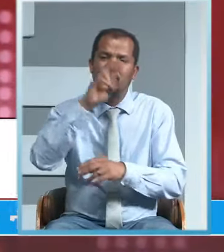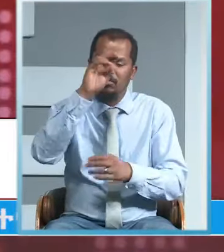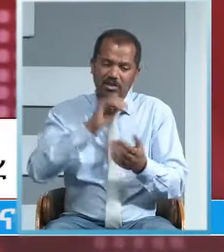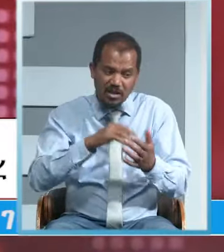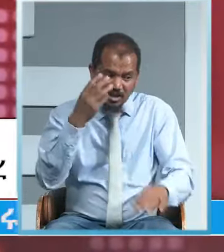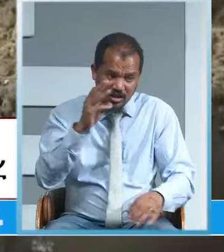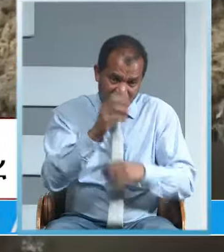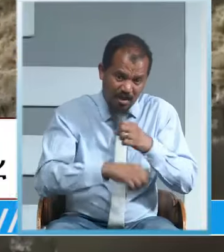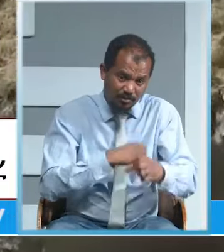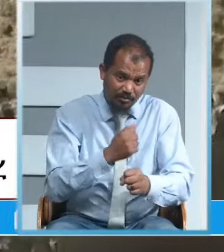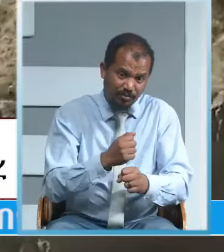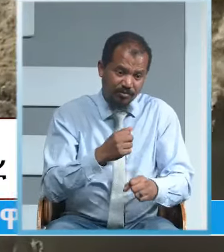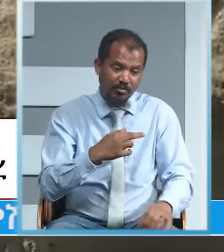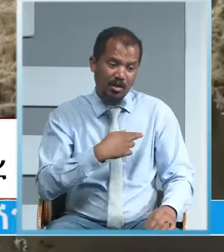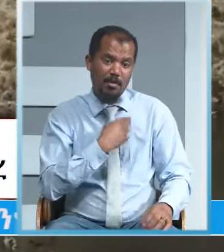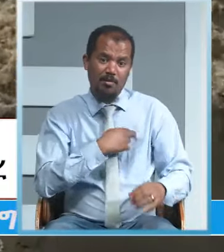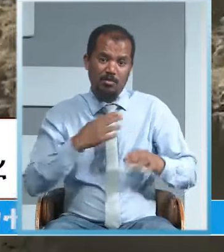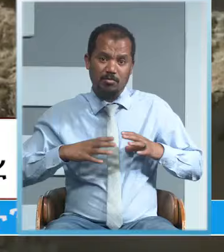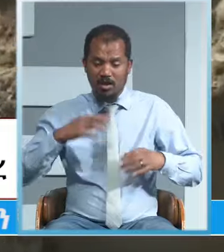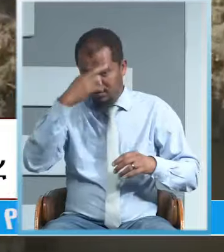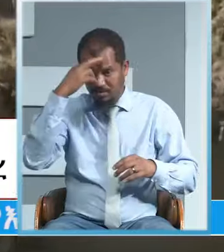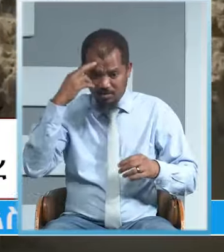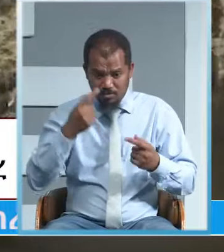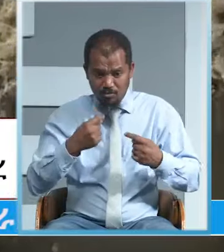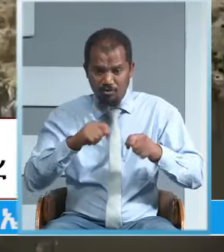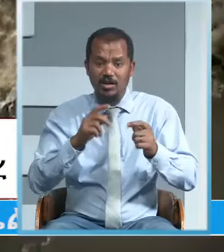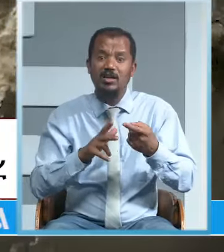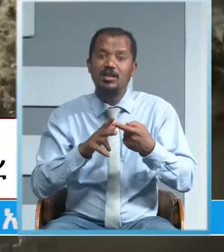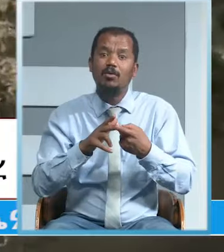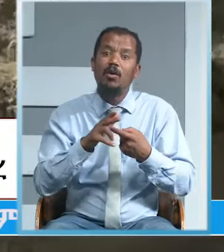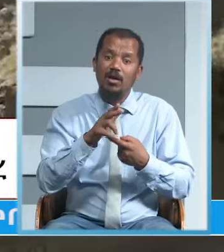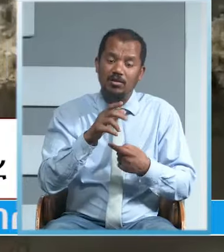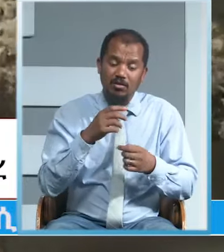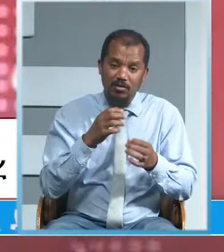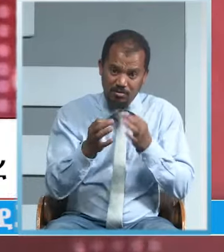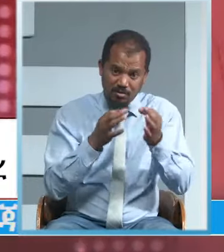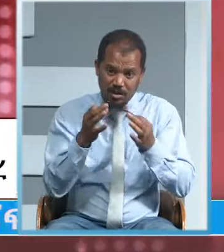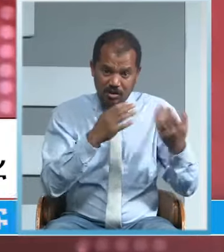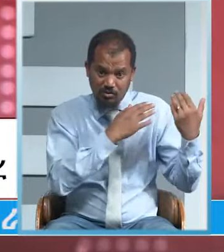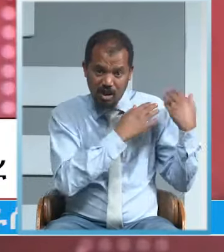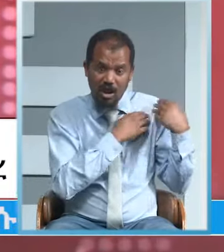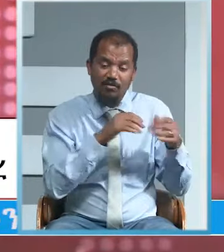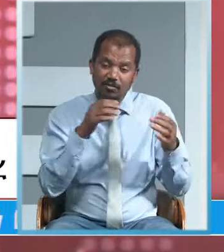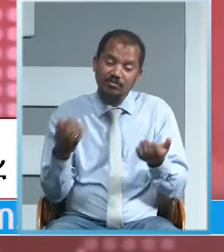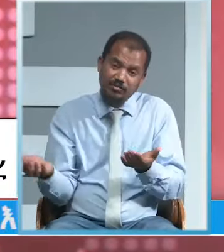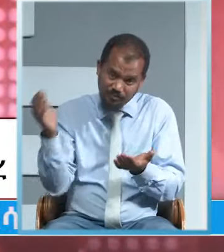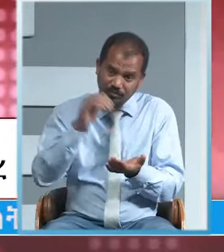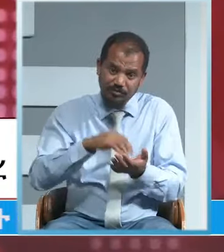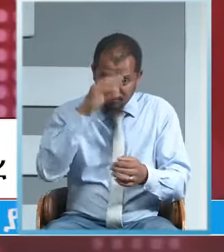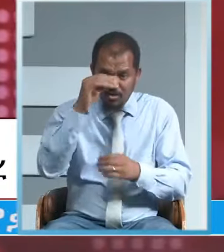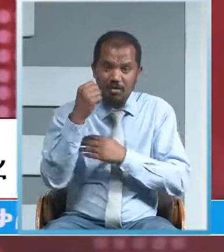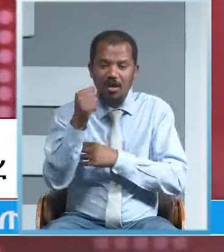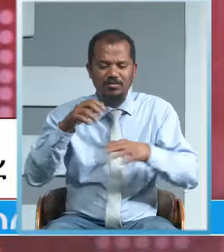2016 ዓ ም በሃይማኖታዊ በዓል ምክንያት ሙከራው እንደተቋረጠ የገለጹት ኃላፊው እንደገና በሰው ኃይል